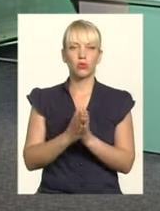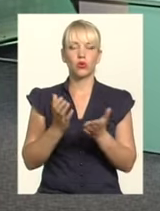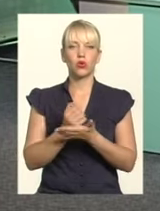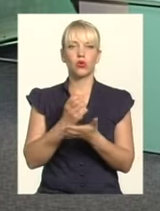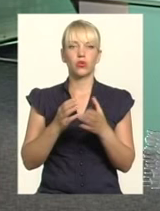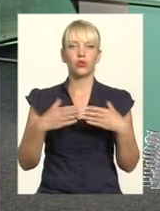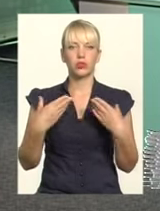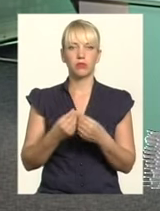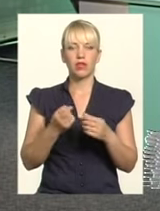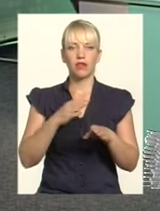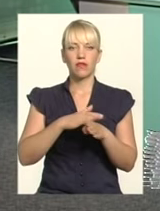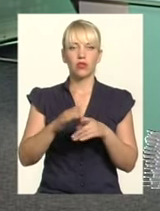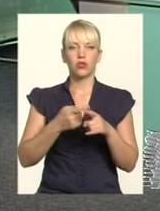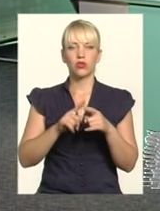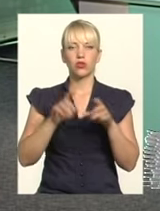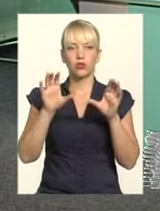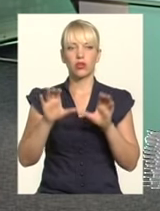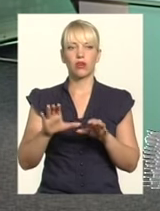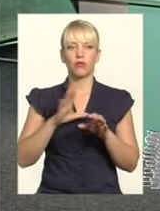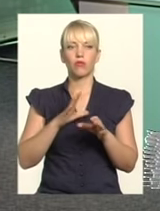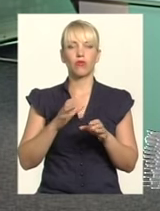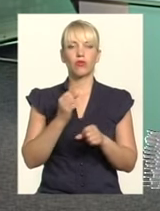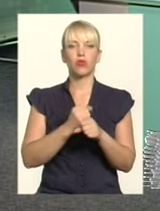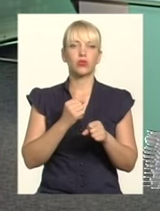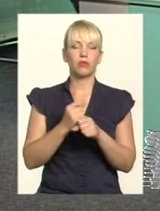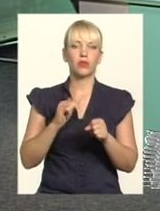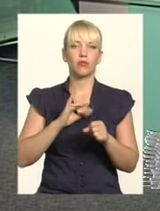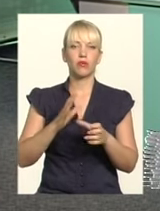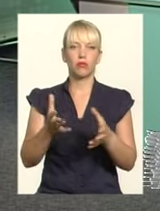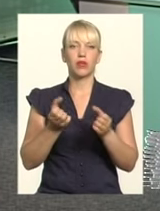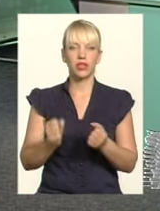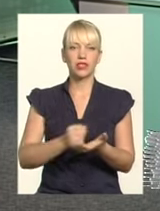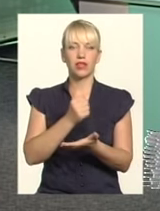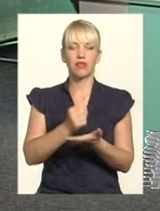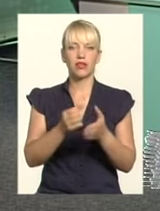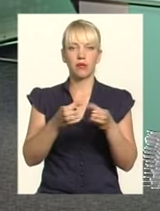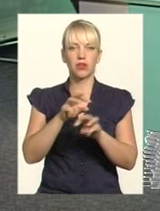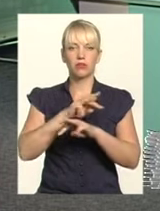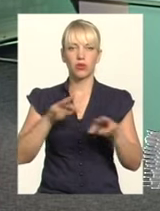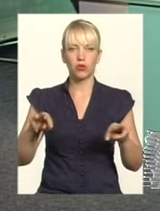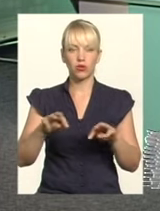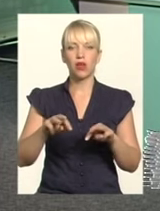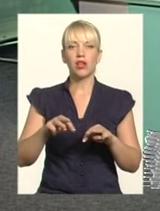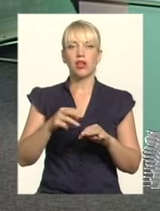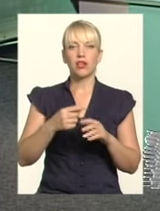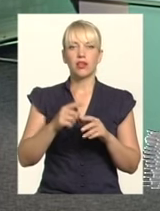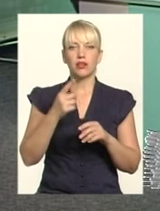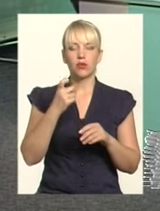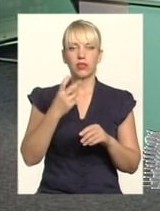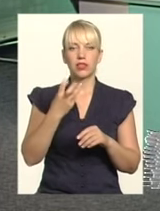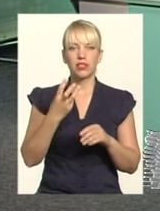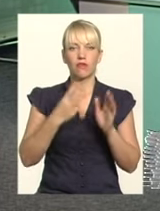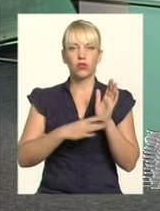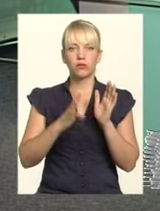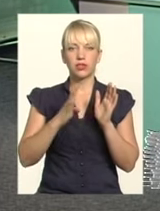був розроблений та прийнятий, затверджений постановою Кабінету міністрів України номер 389 порядок